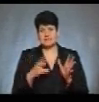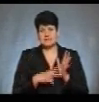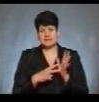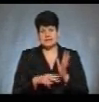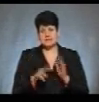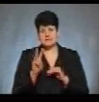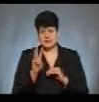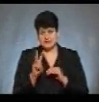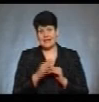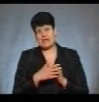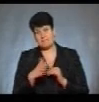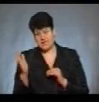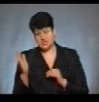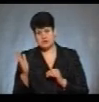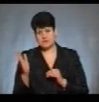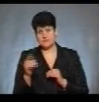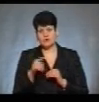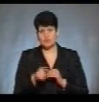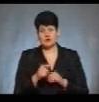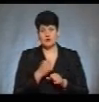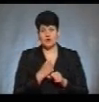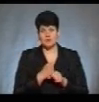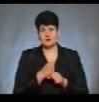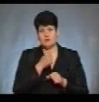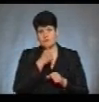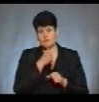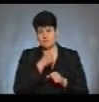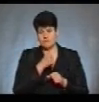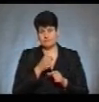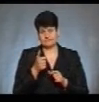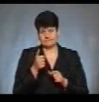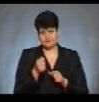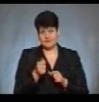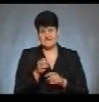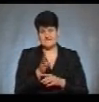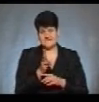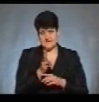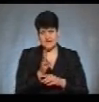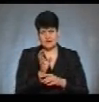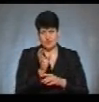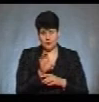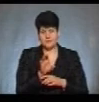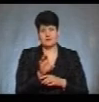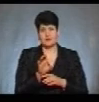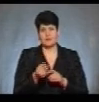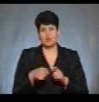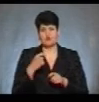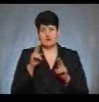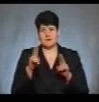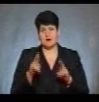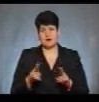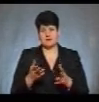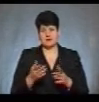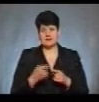73 включно і більше, тоді здійснюється замір швидкості і здійснюється відеофіксація порушення правил дорожнього руху. І